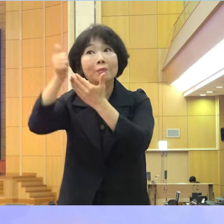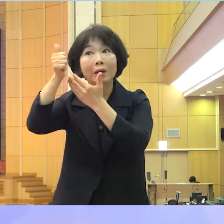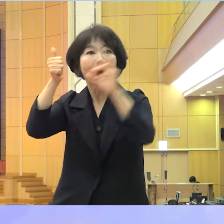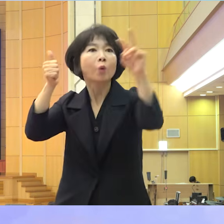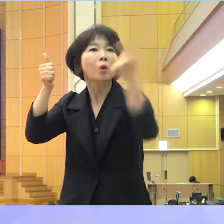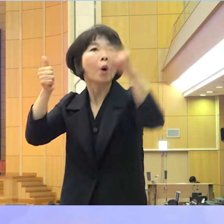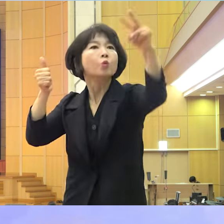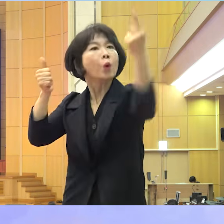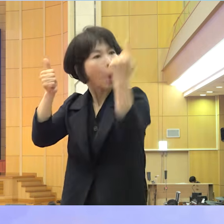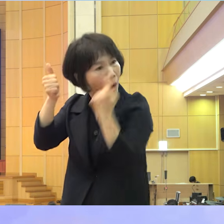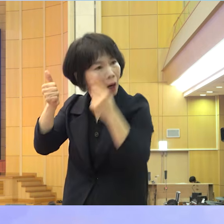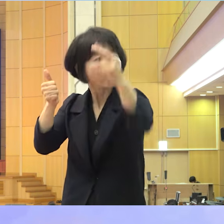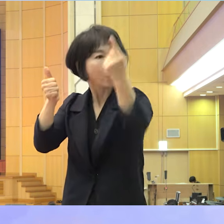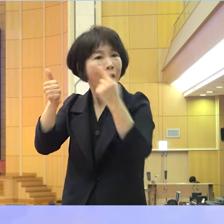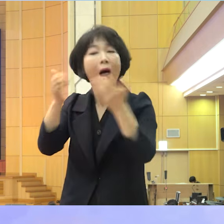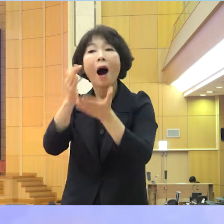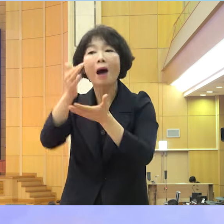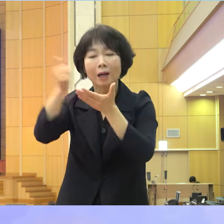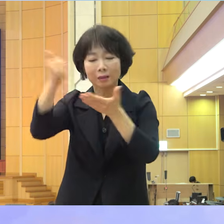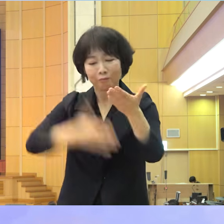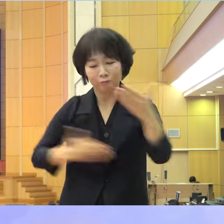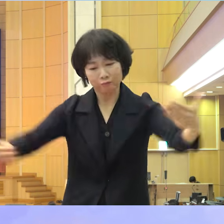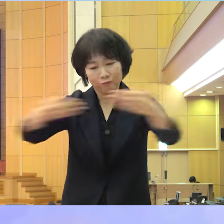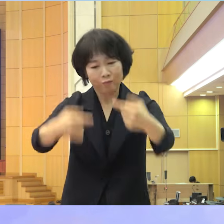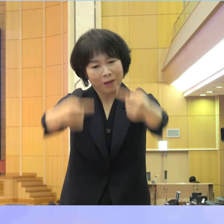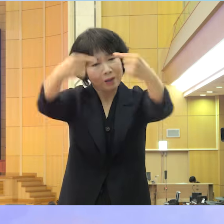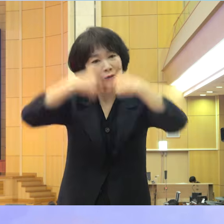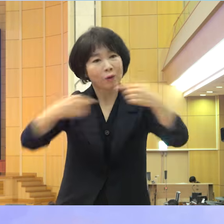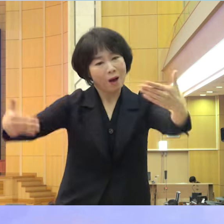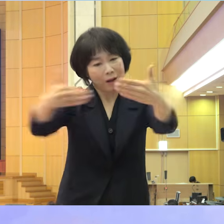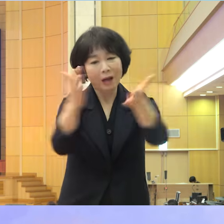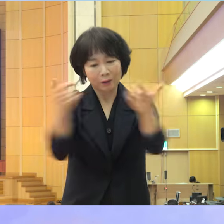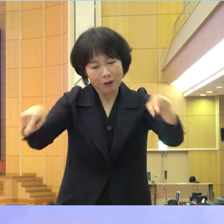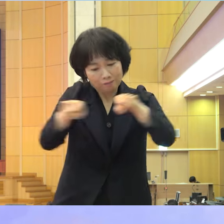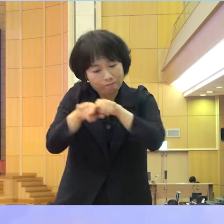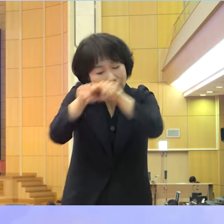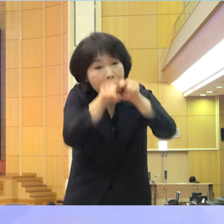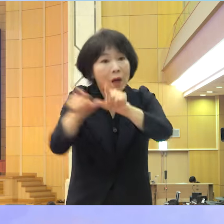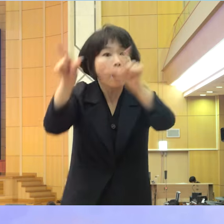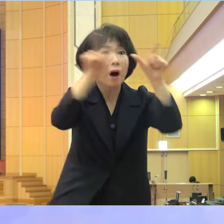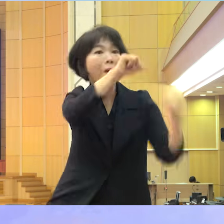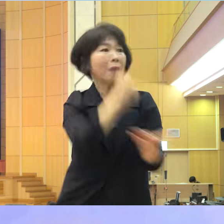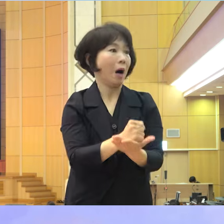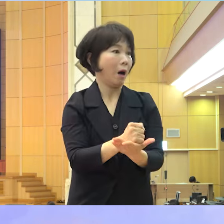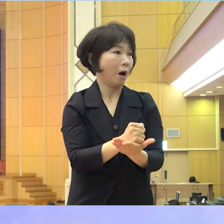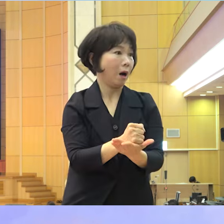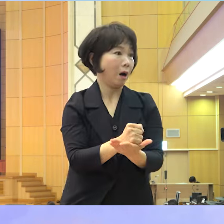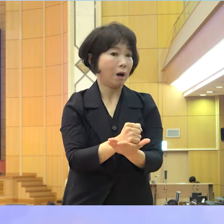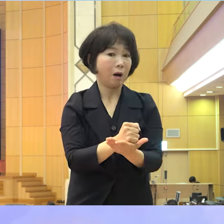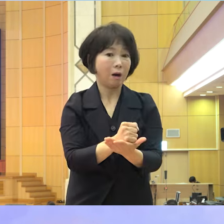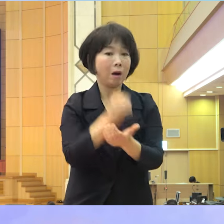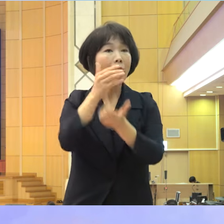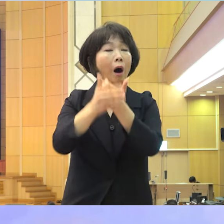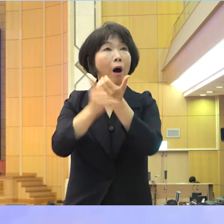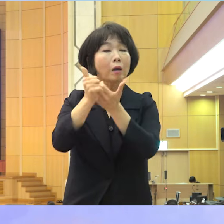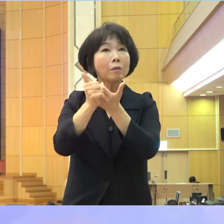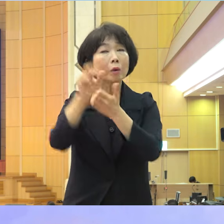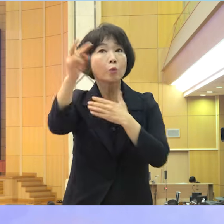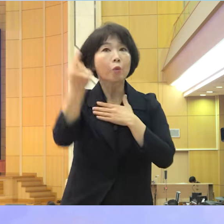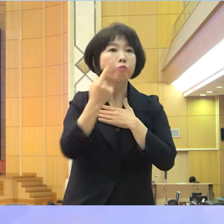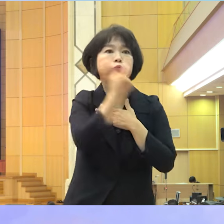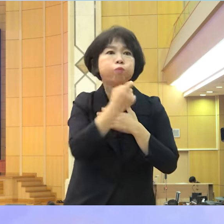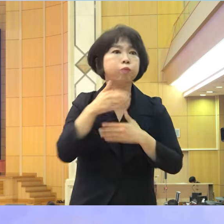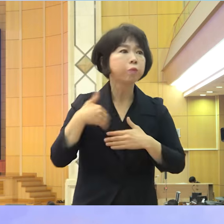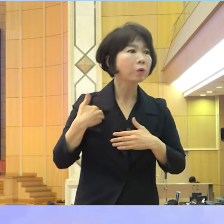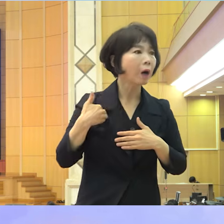돌아와서 하나님 품 안에서, 소위 주 안에서 살아야 되는데, 이런 걸 모르고 그냥 달걀이 살다가